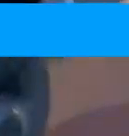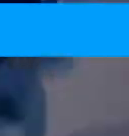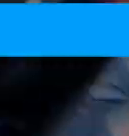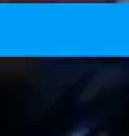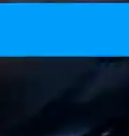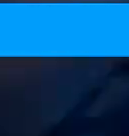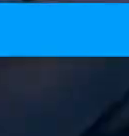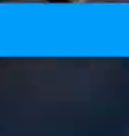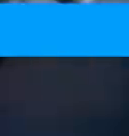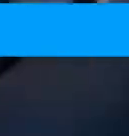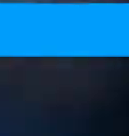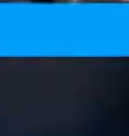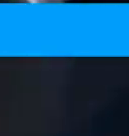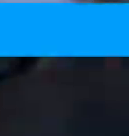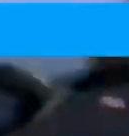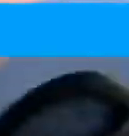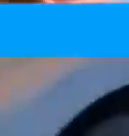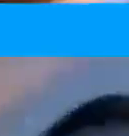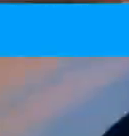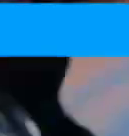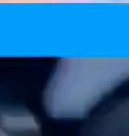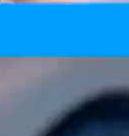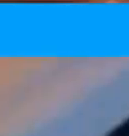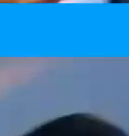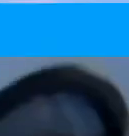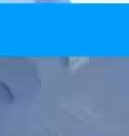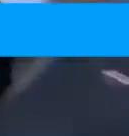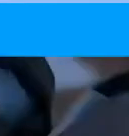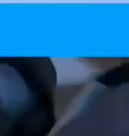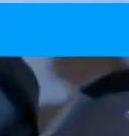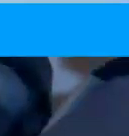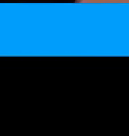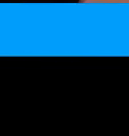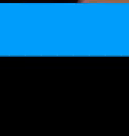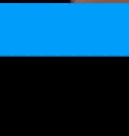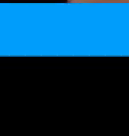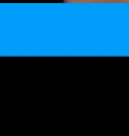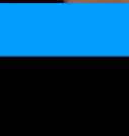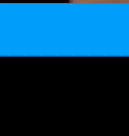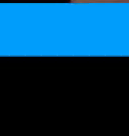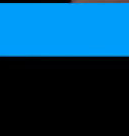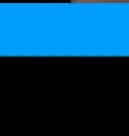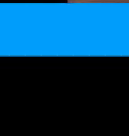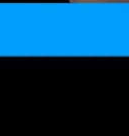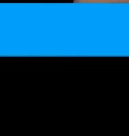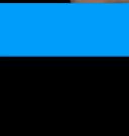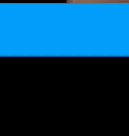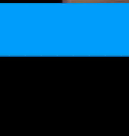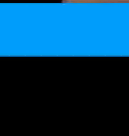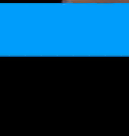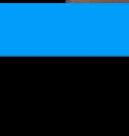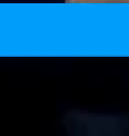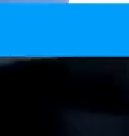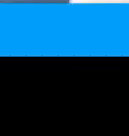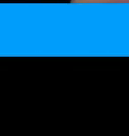תשפר את הקו שלך כשאני אשאל את השאלה הבאה, כי אנחנו רואים למעשה את ההתקפות האלו על נפתלי בנט, צריך לומר, התקפות